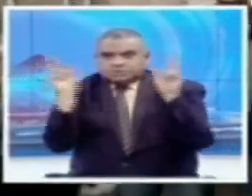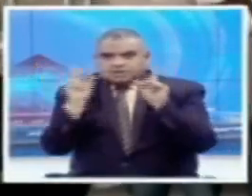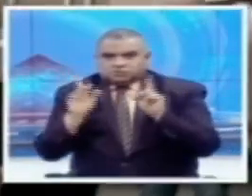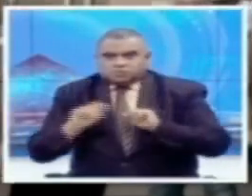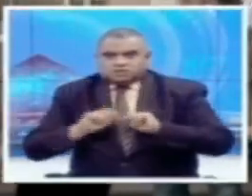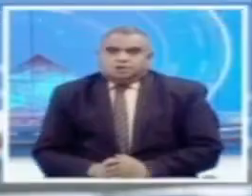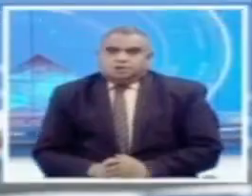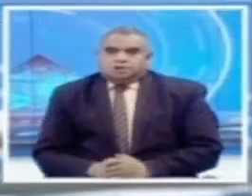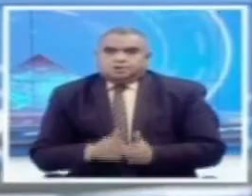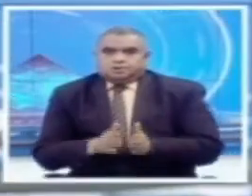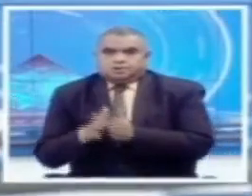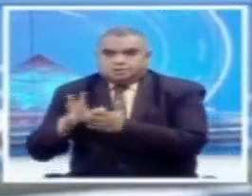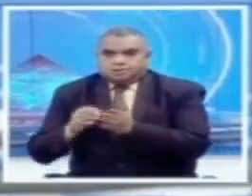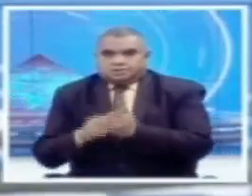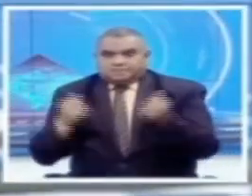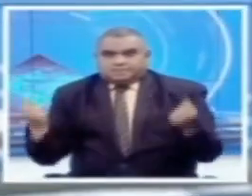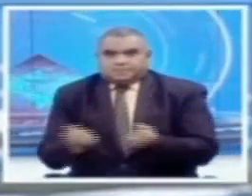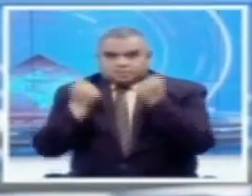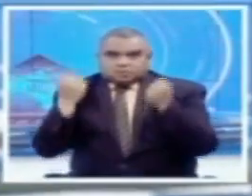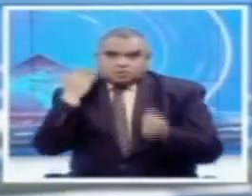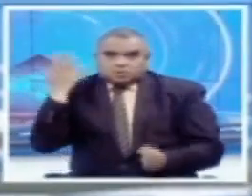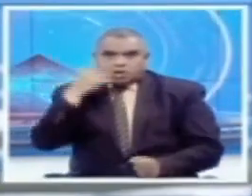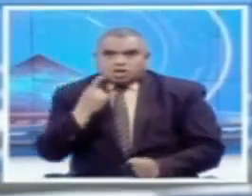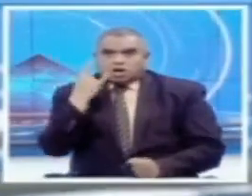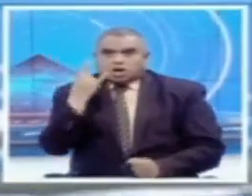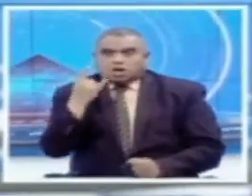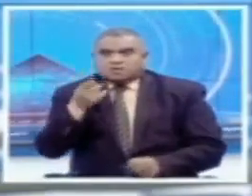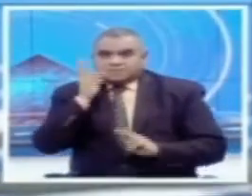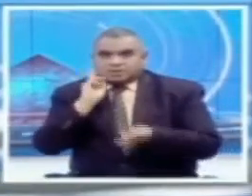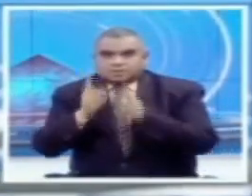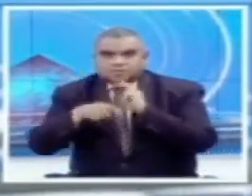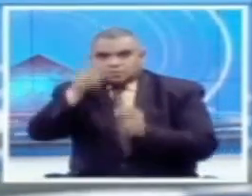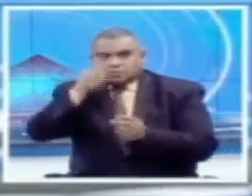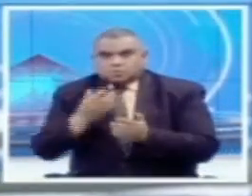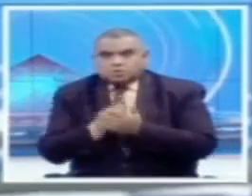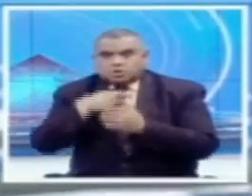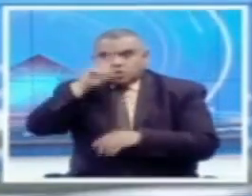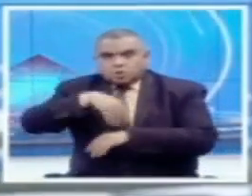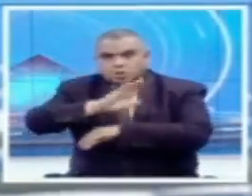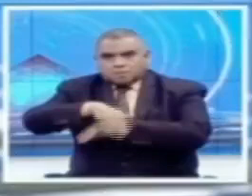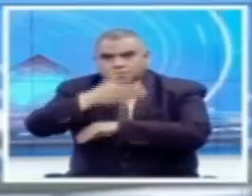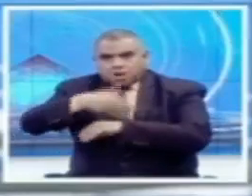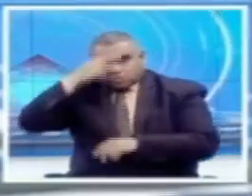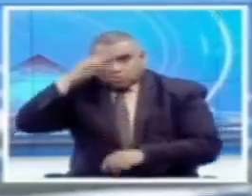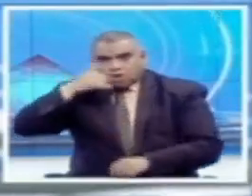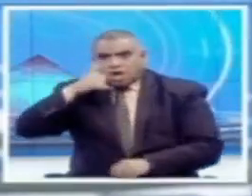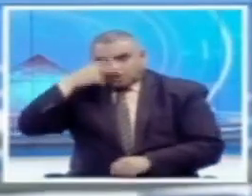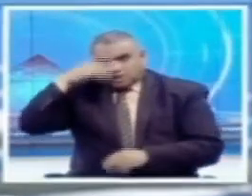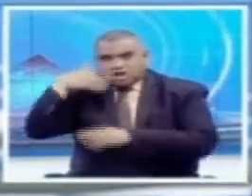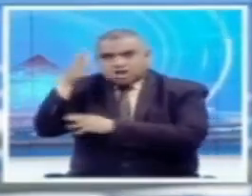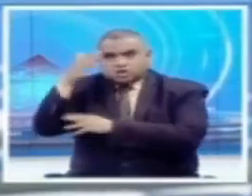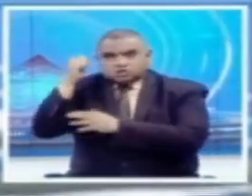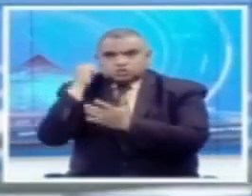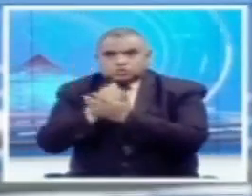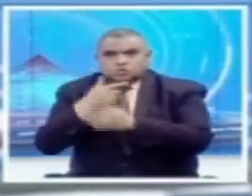التلفزيون المصري. انطلقت فعاليات الدورة العاشرة للاحتفال بيوم المخطوط العربي تحت شعار